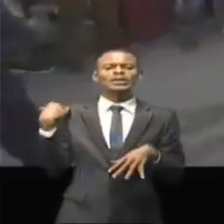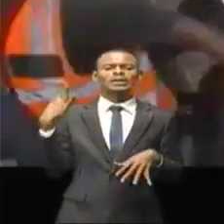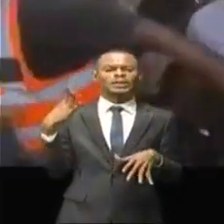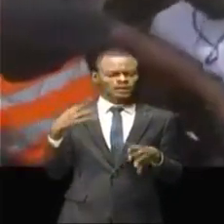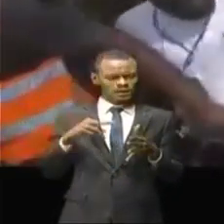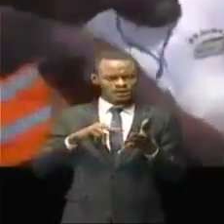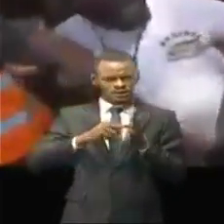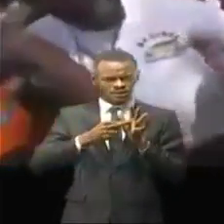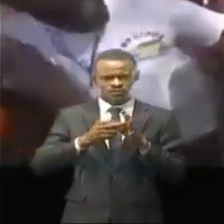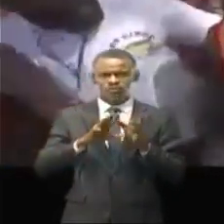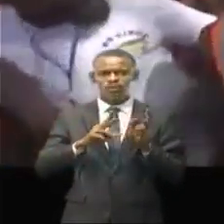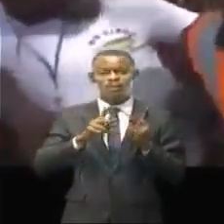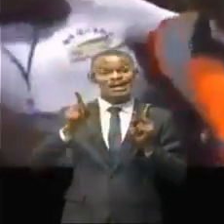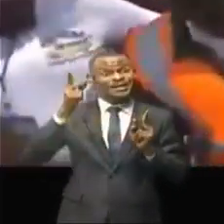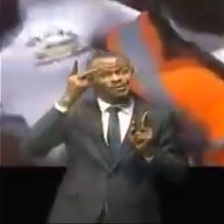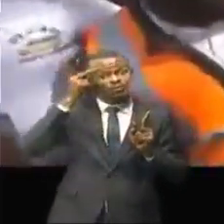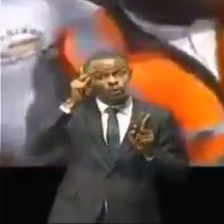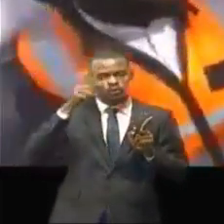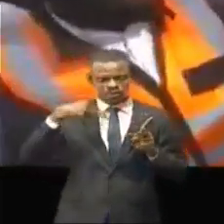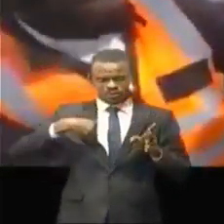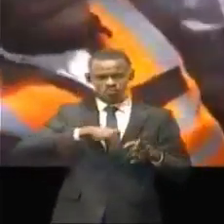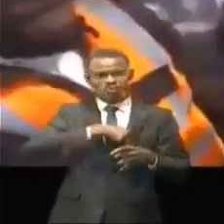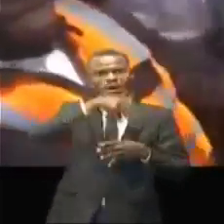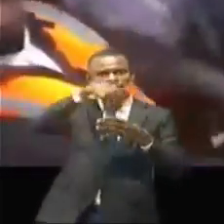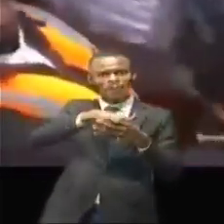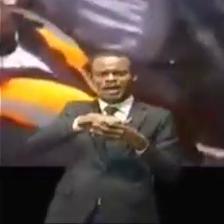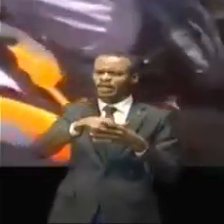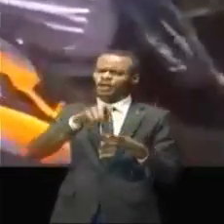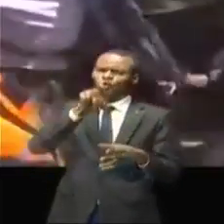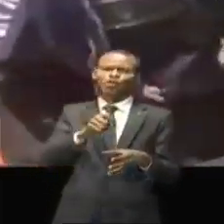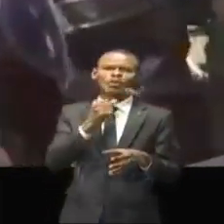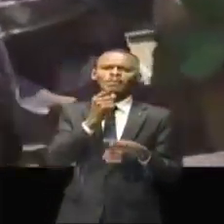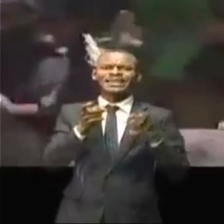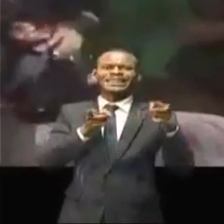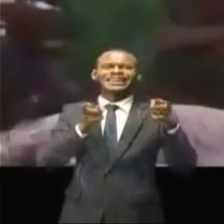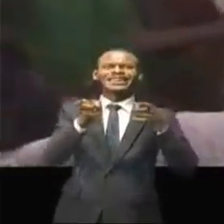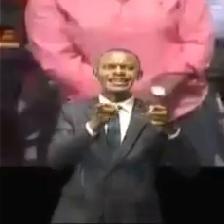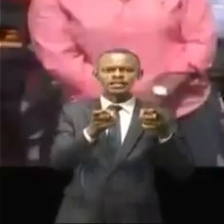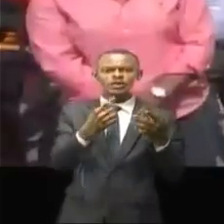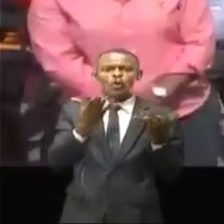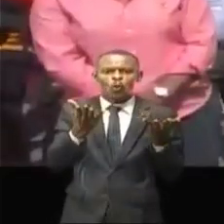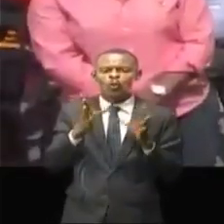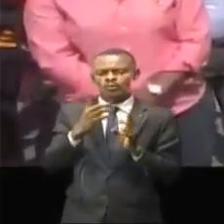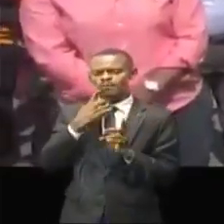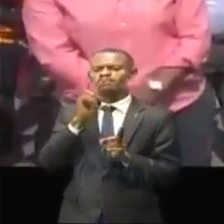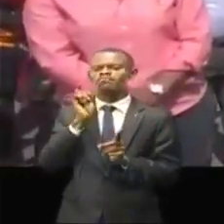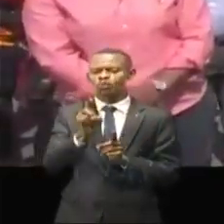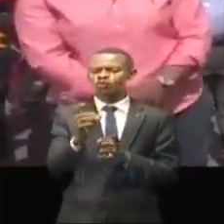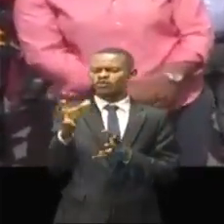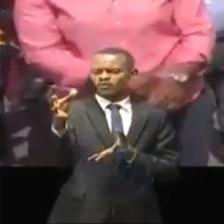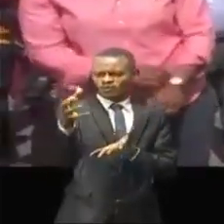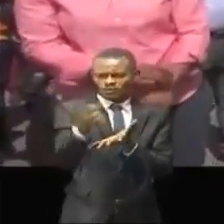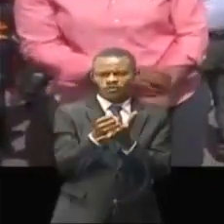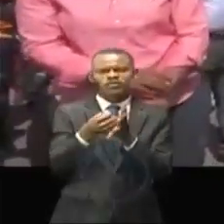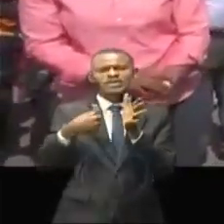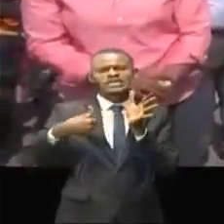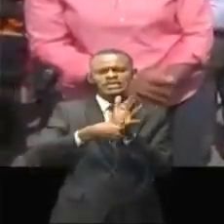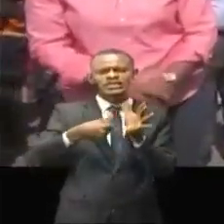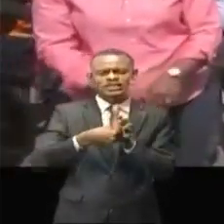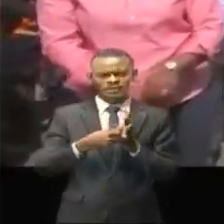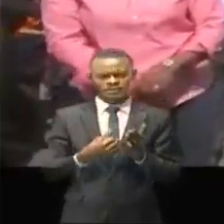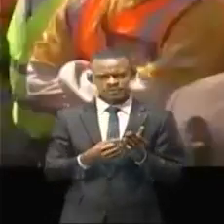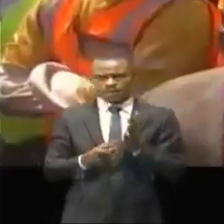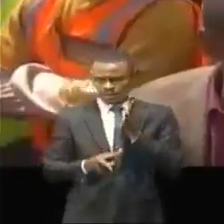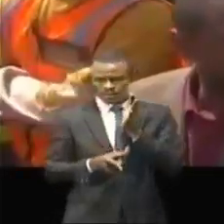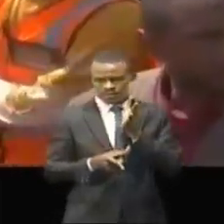d'en découdre avec cette situation, le numéro 1 de la ville de Lubumbashi a débité sa ronde par le marché Zambia au quartier